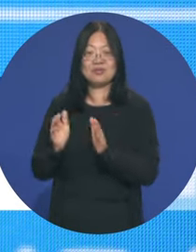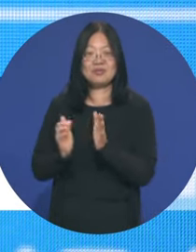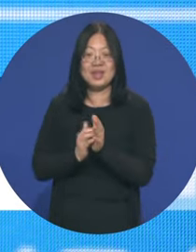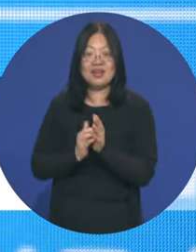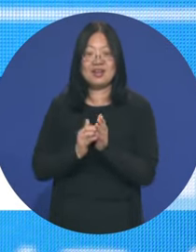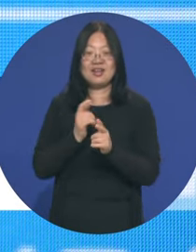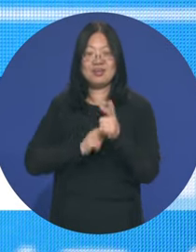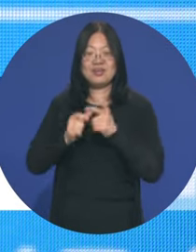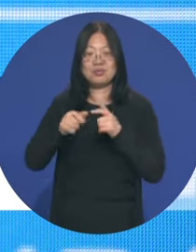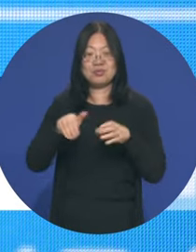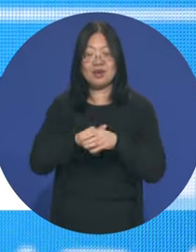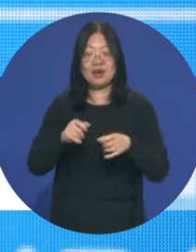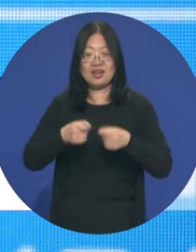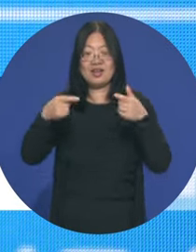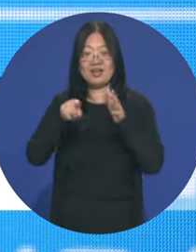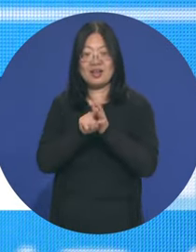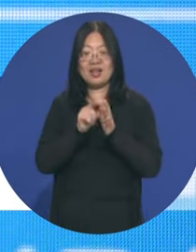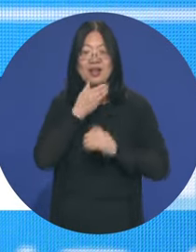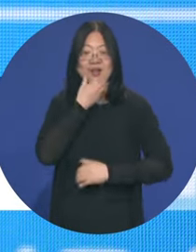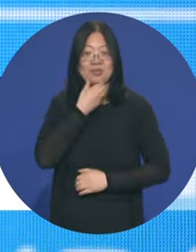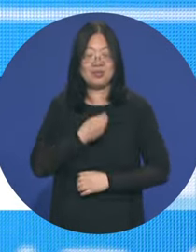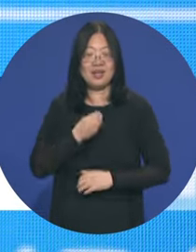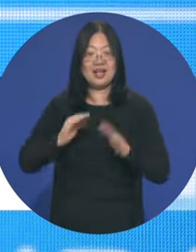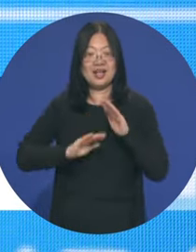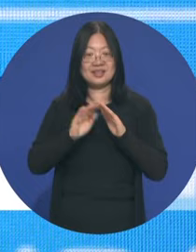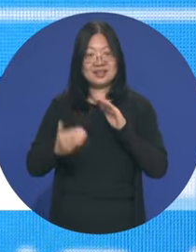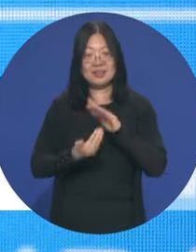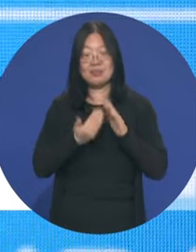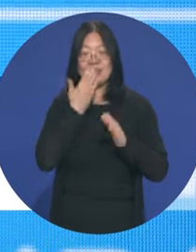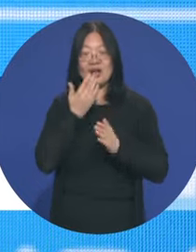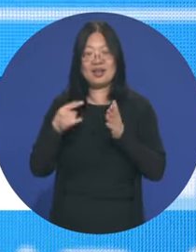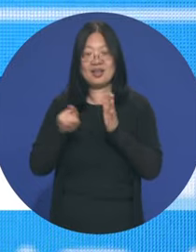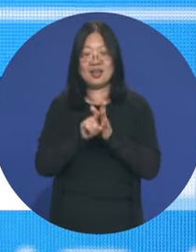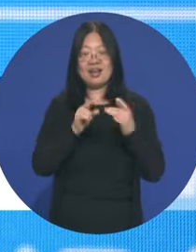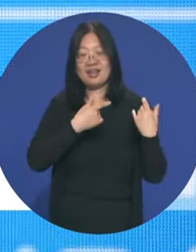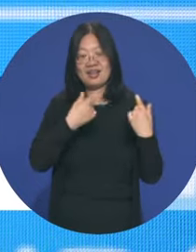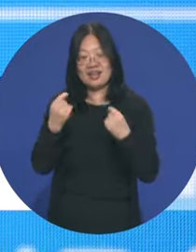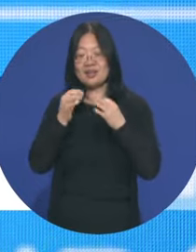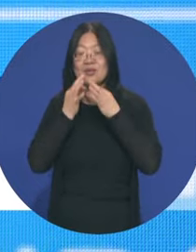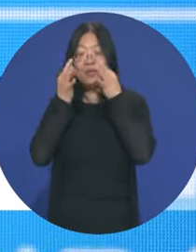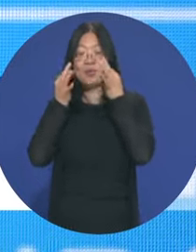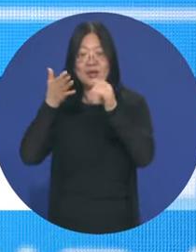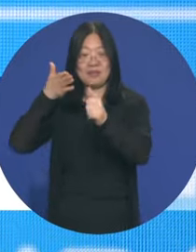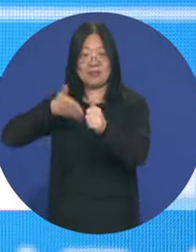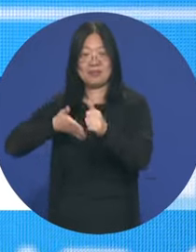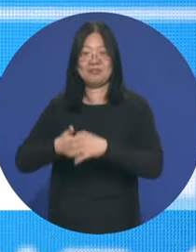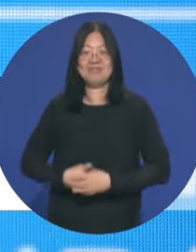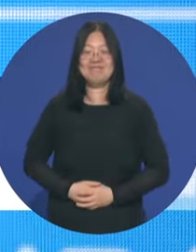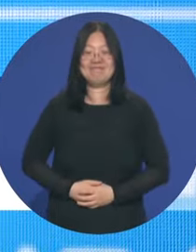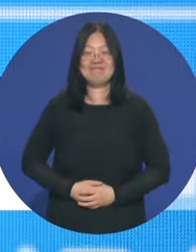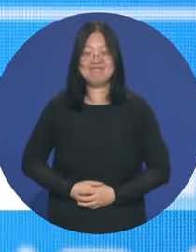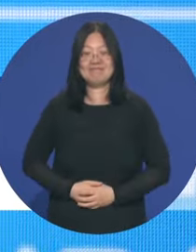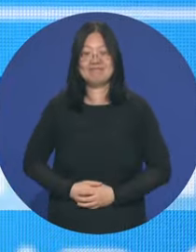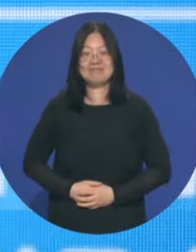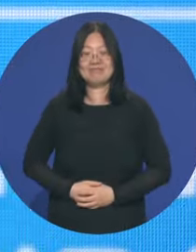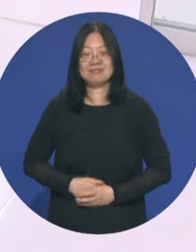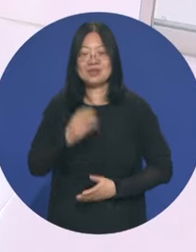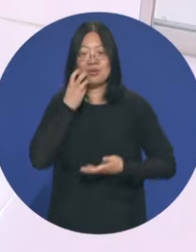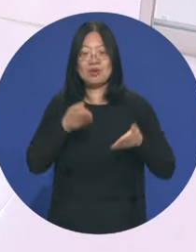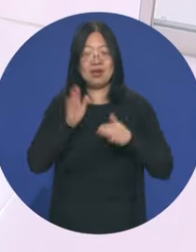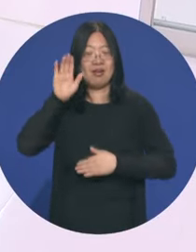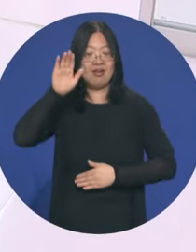만들었습니다. 함께 더 이런 문화가 확산되도록 또 그래서 행복한 가정 이룰 수 있도록 다 함께 노력해 주시면